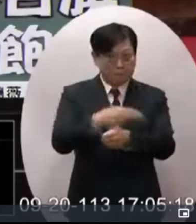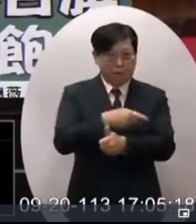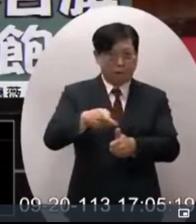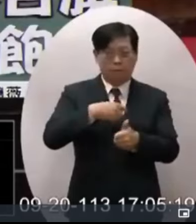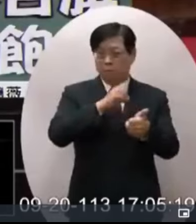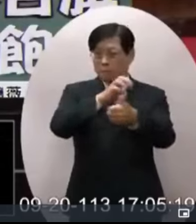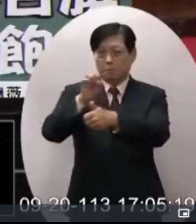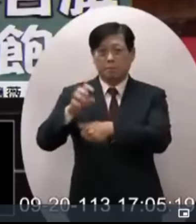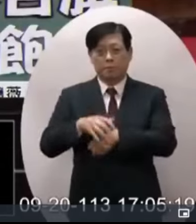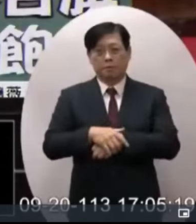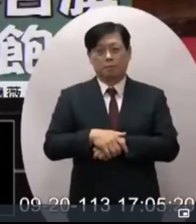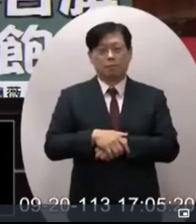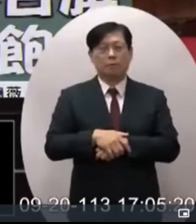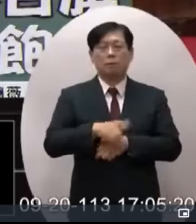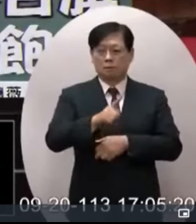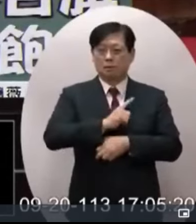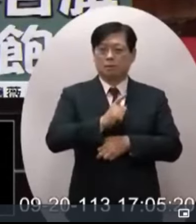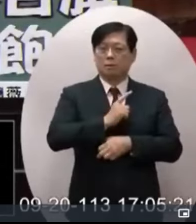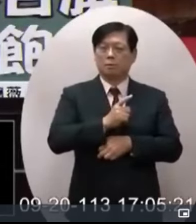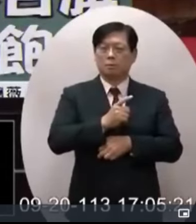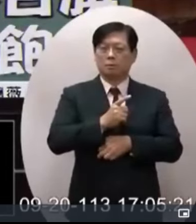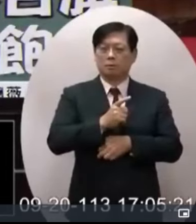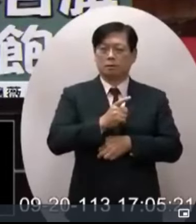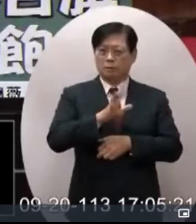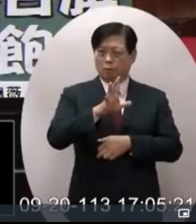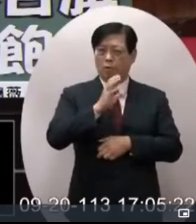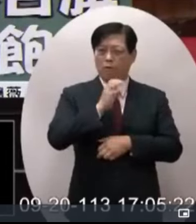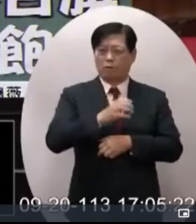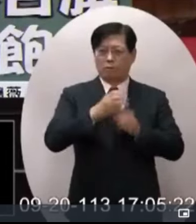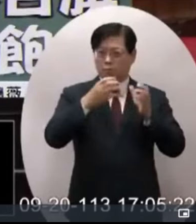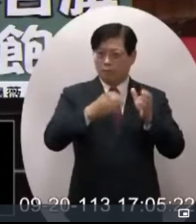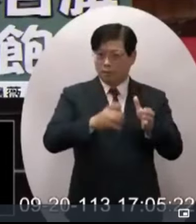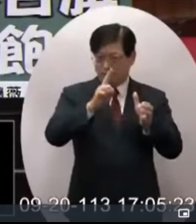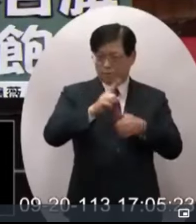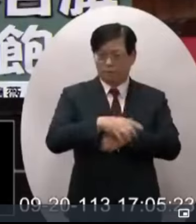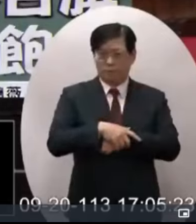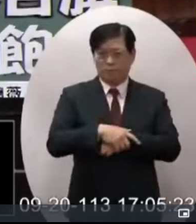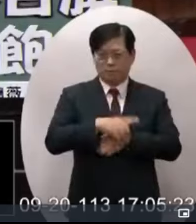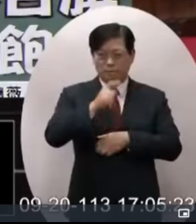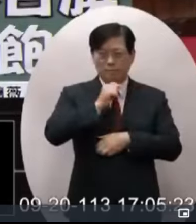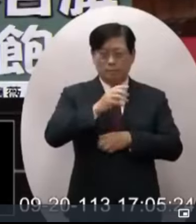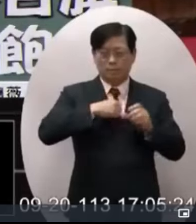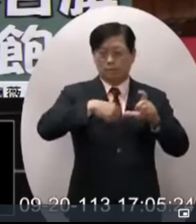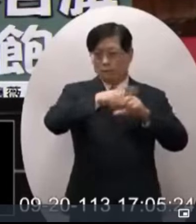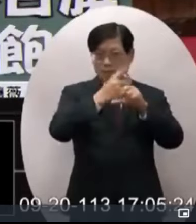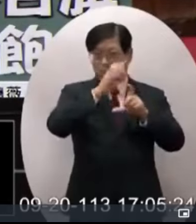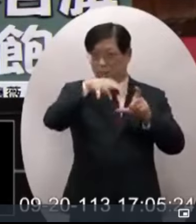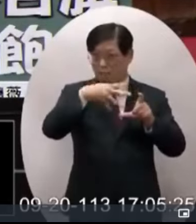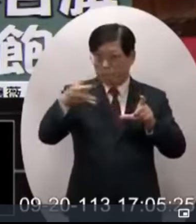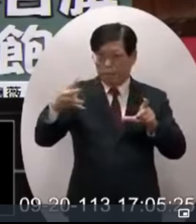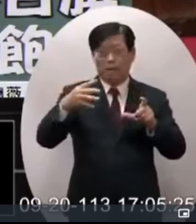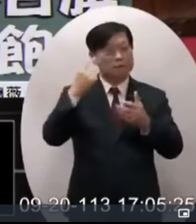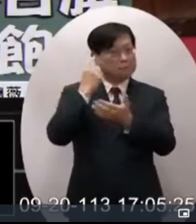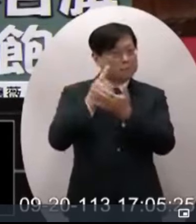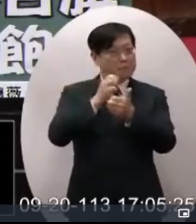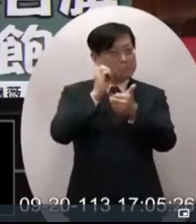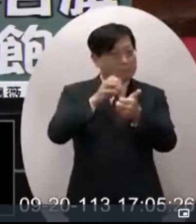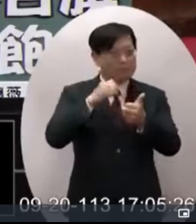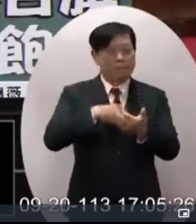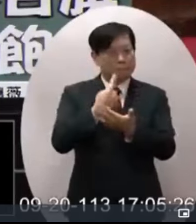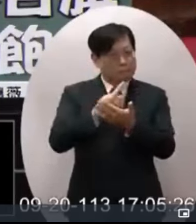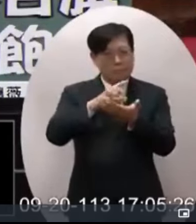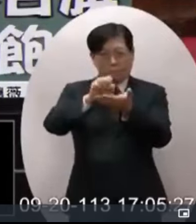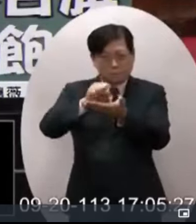大家，你们做了一个好，就是一个打诈的一个仪表板，好，就是每天告诉你会